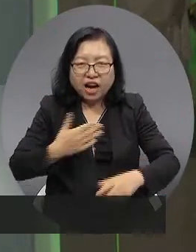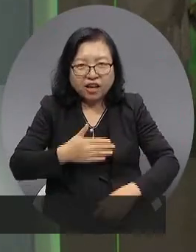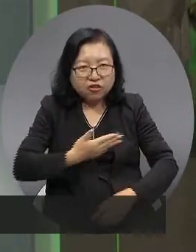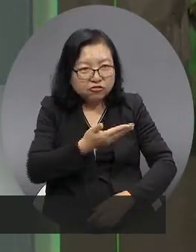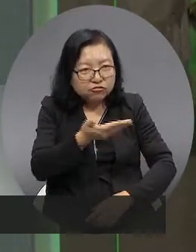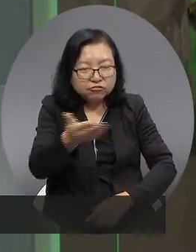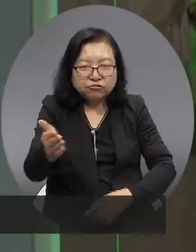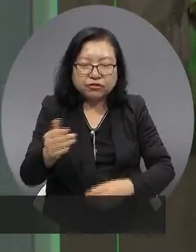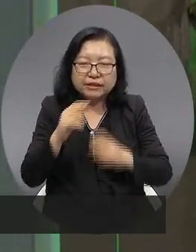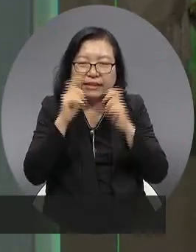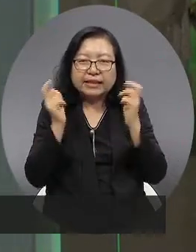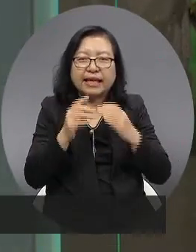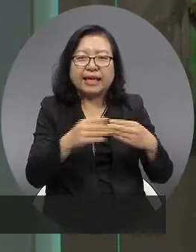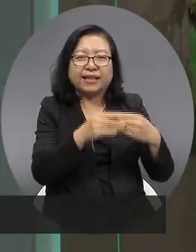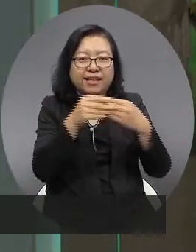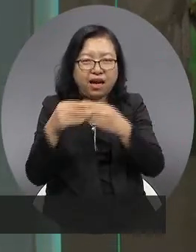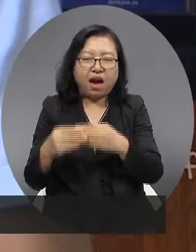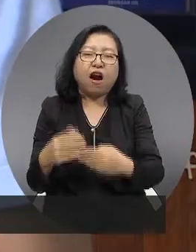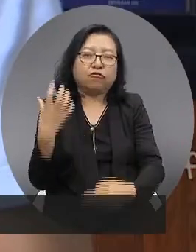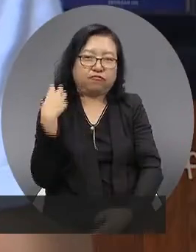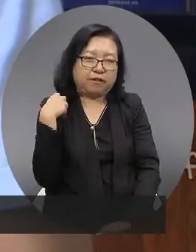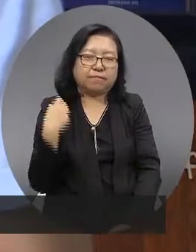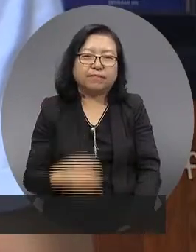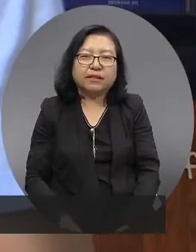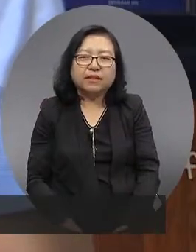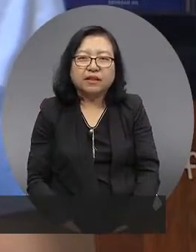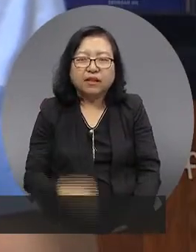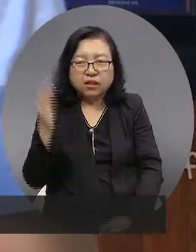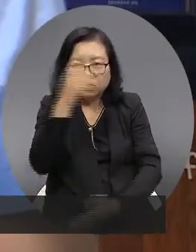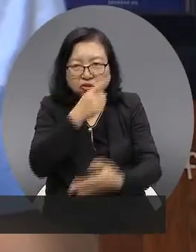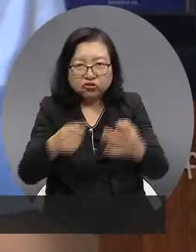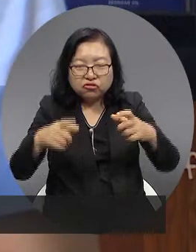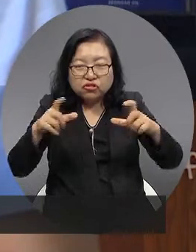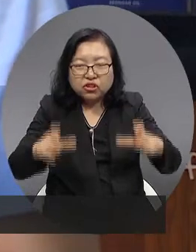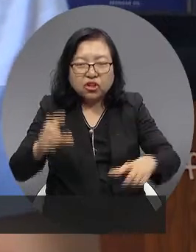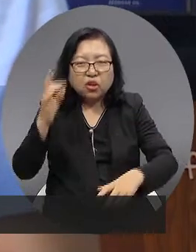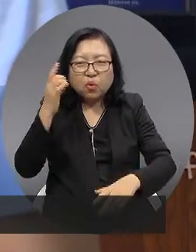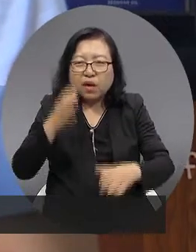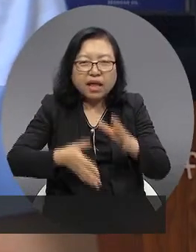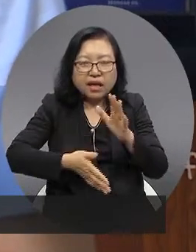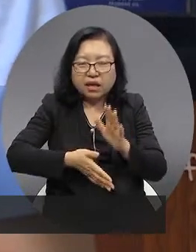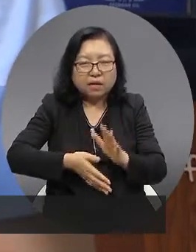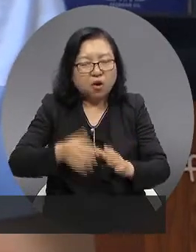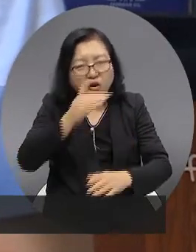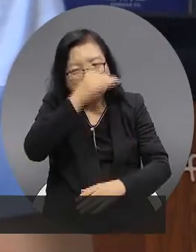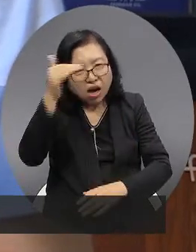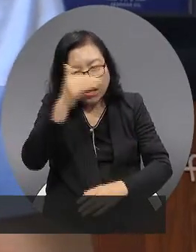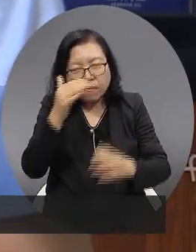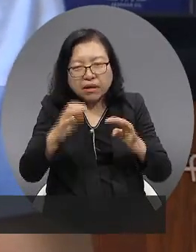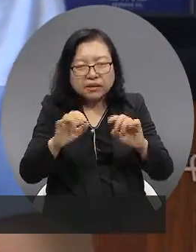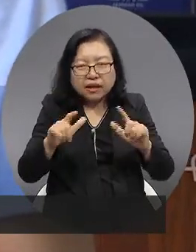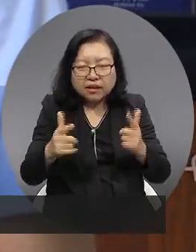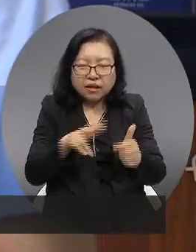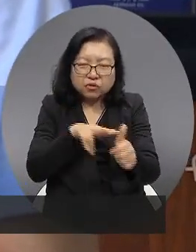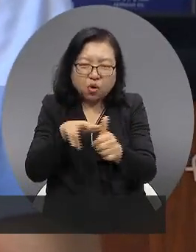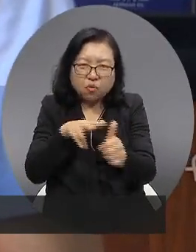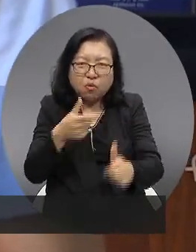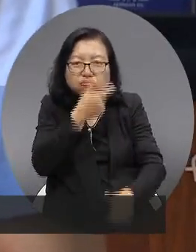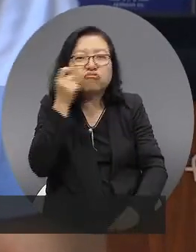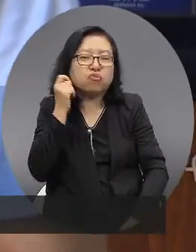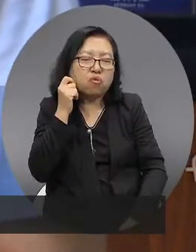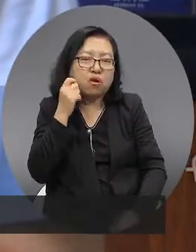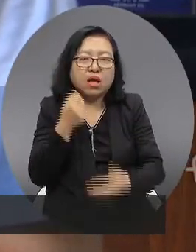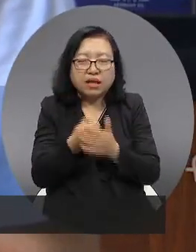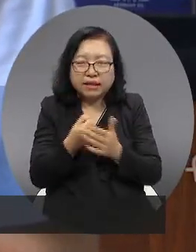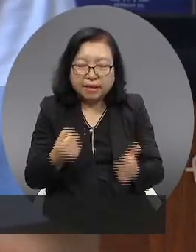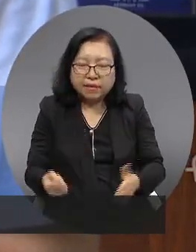관광 가이드 역할을 하게 됩니다. 청주가 관광도시가 아니다 보니까 많이 알려진 정보가 없기 때문에 이런